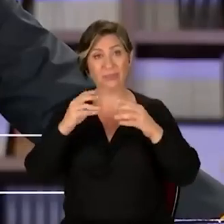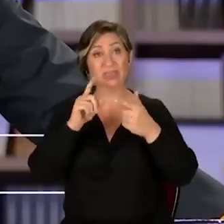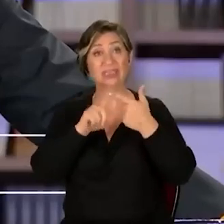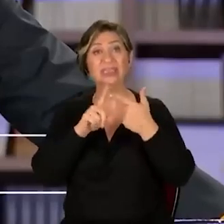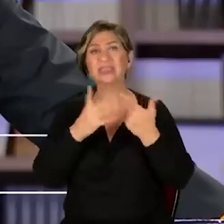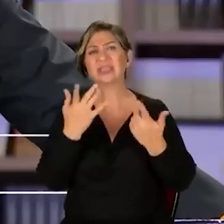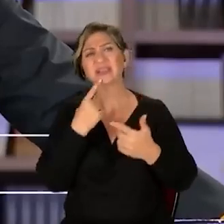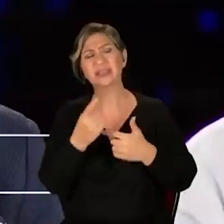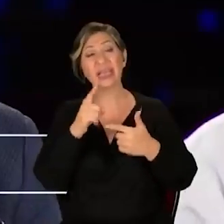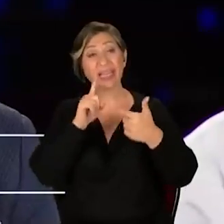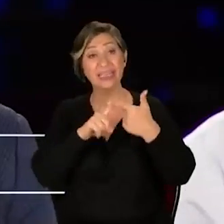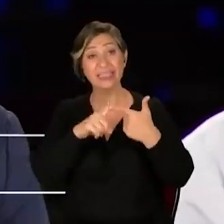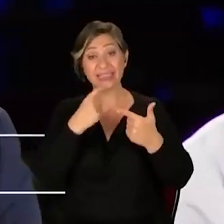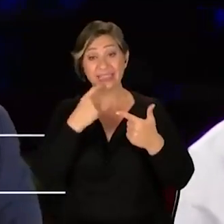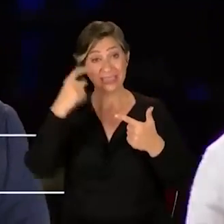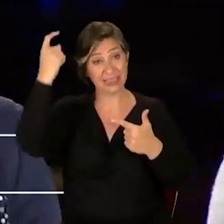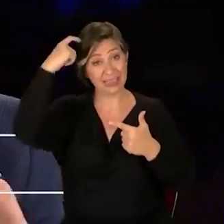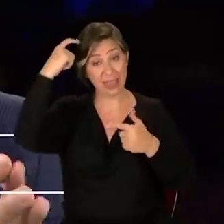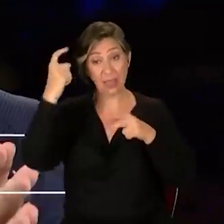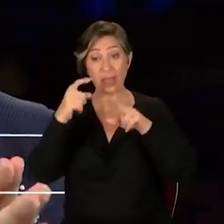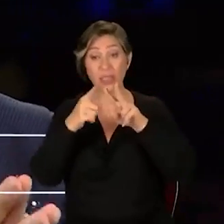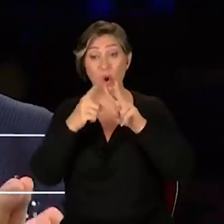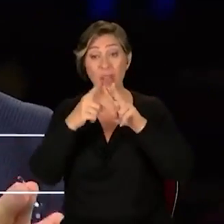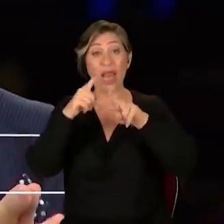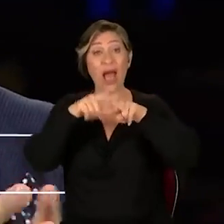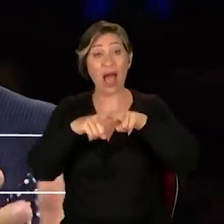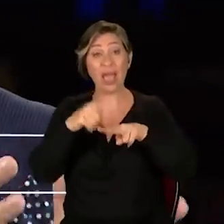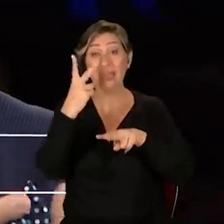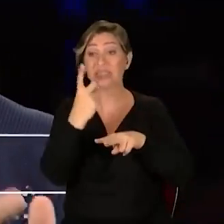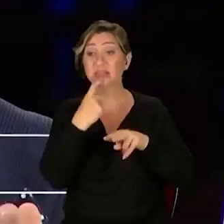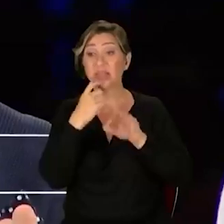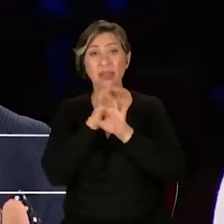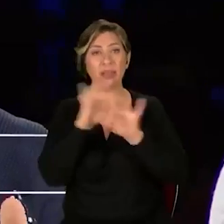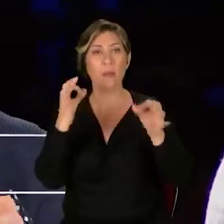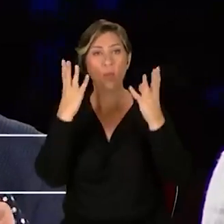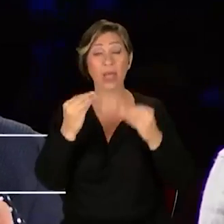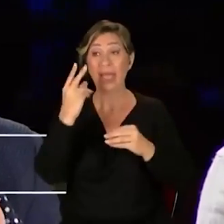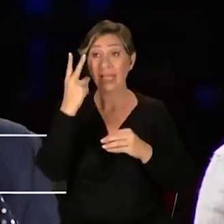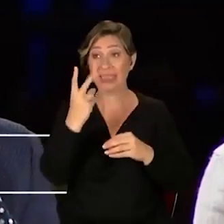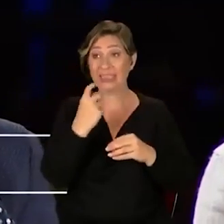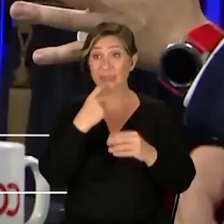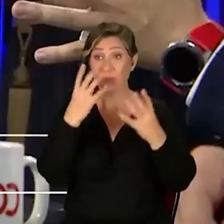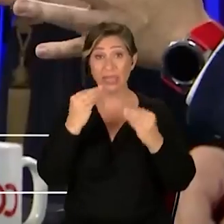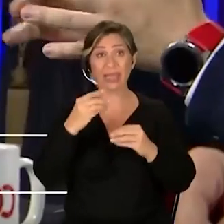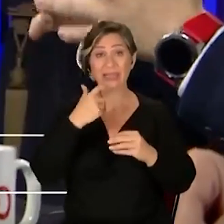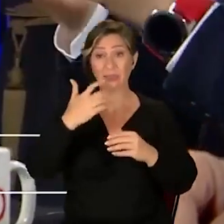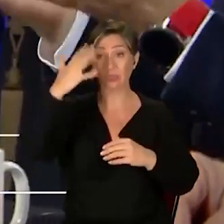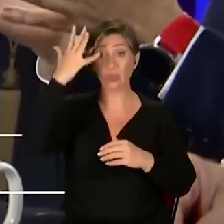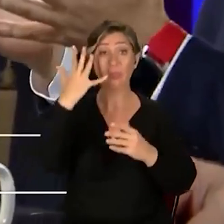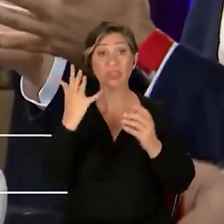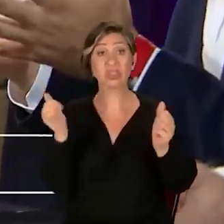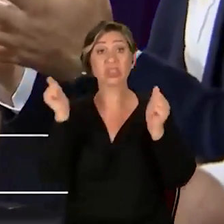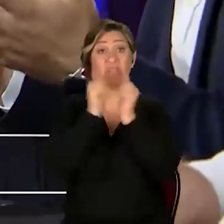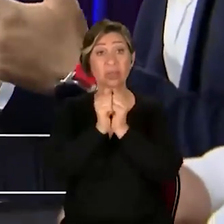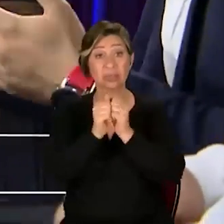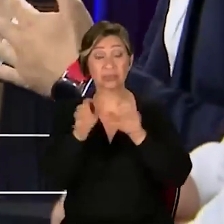İkinci yıldan sonra aslında nöronal ağ ikinci yılda tamamlanıyor. Ve ikinci yılda oluşan nöronal ağ yetişkin döneme göre 5 kat fazla